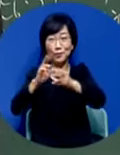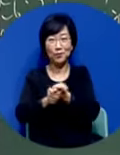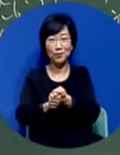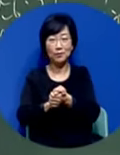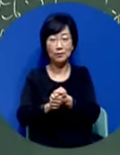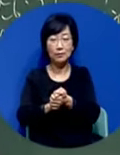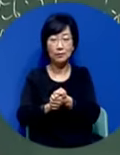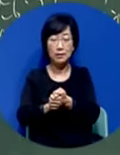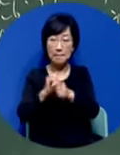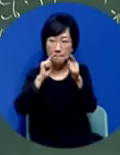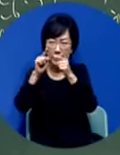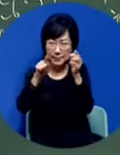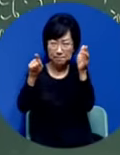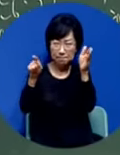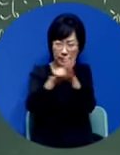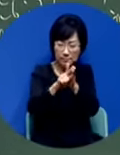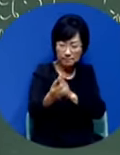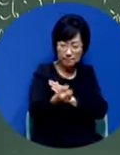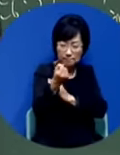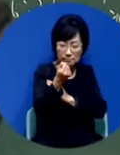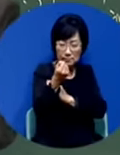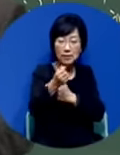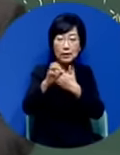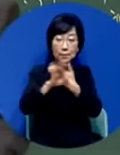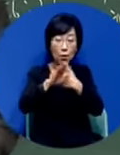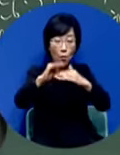이 응답 그대로 나타나게.